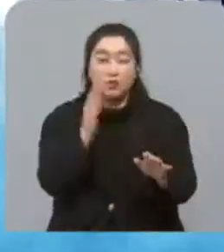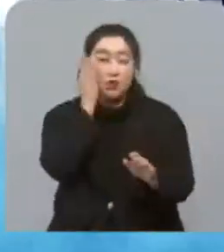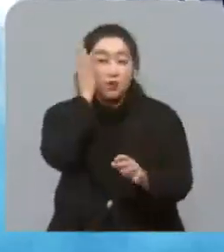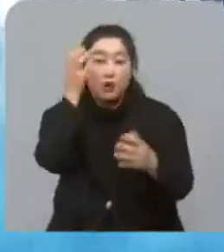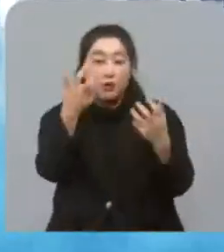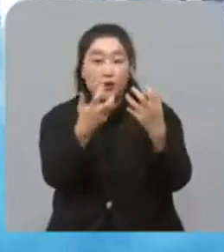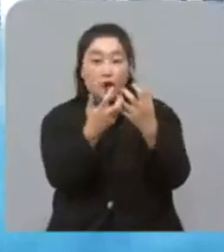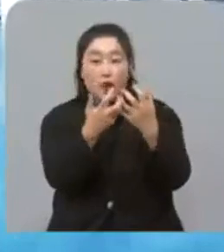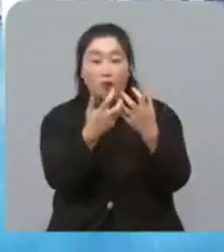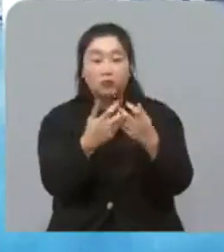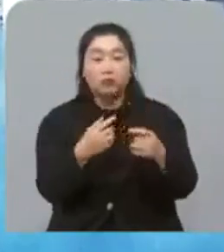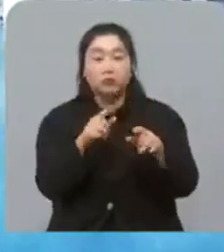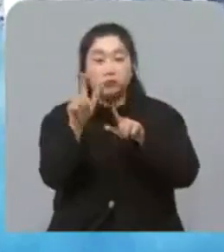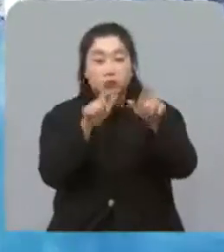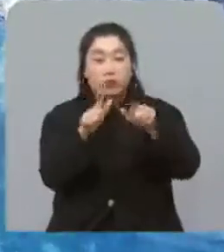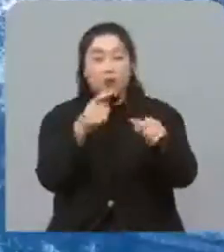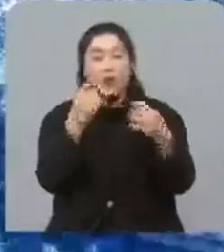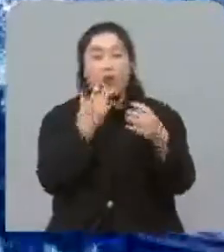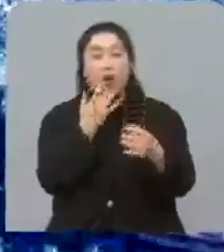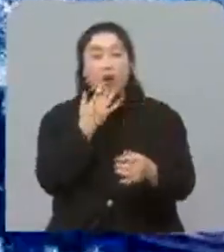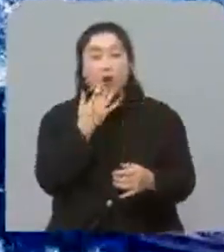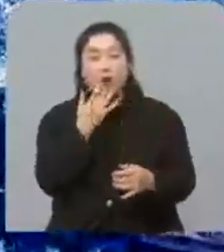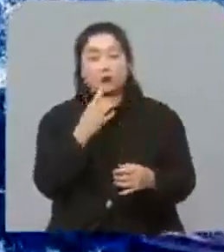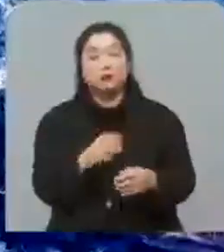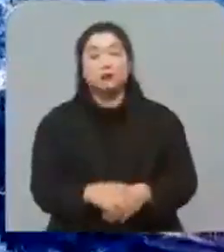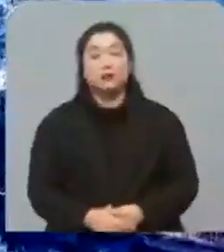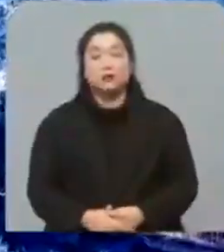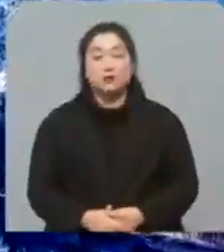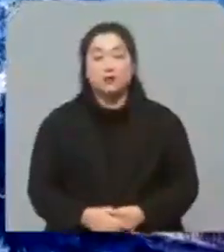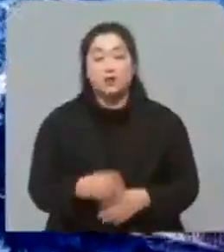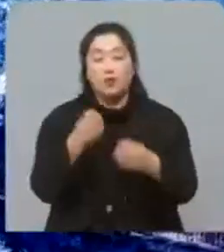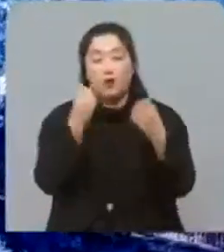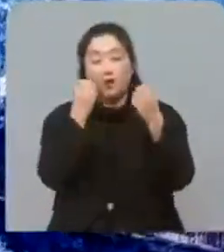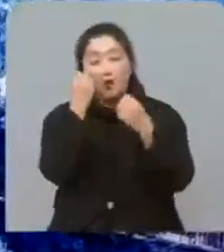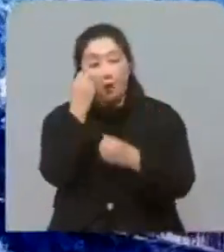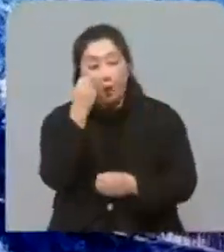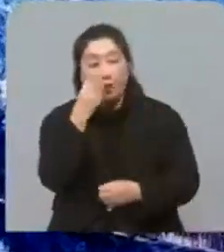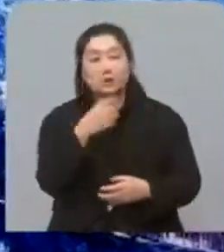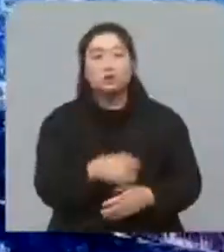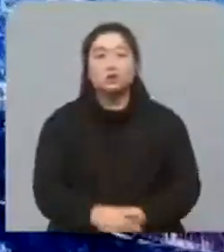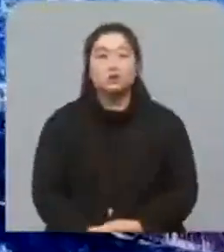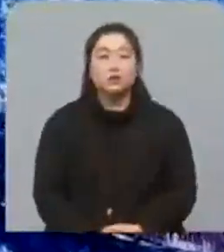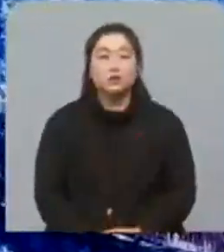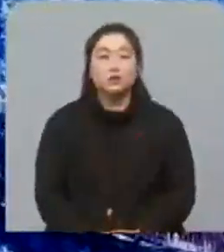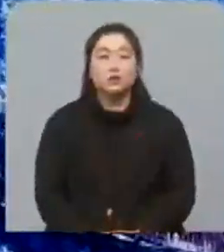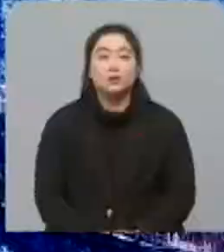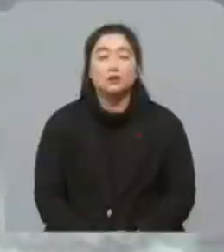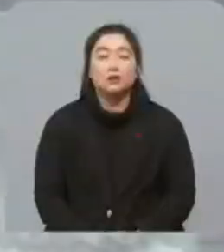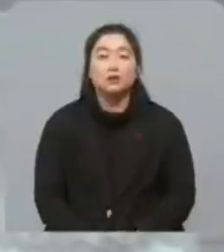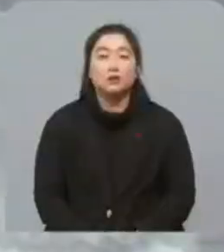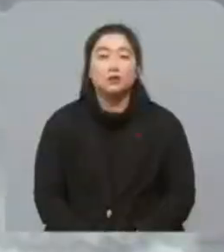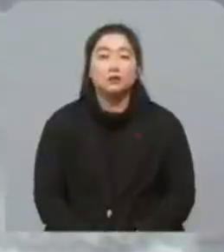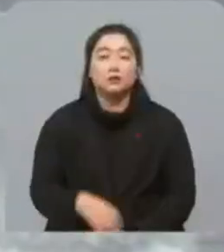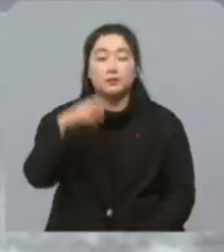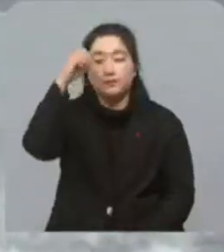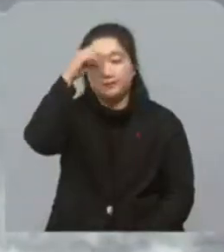얼어붙어 신비로움까지 느껴지는 잔도 주변의 풍광은 신비로움까지 자아냅니다. 그냥